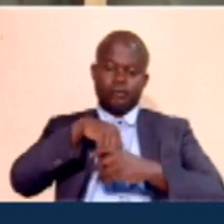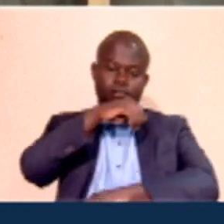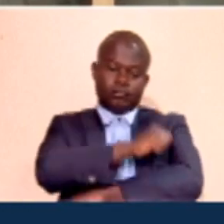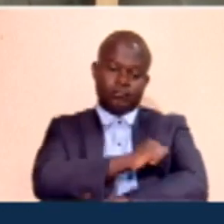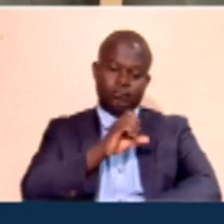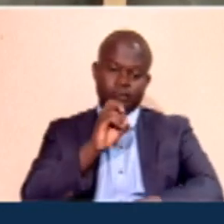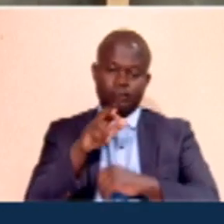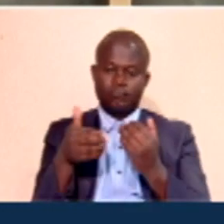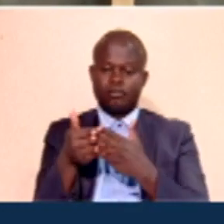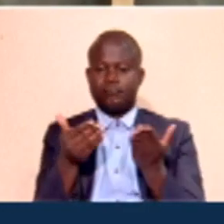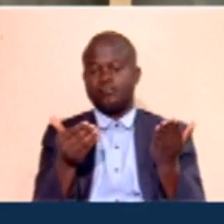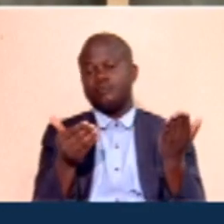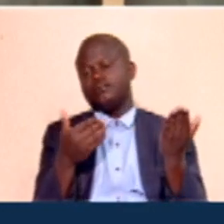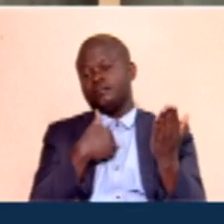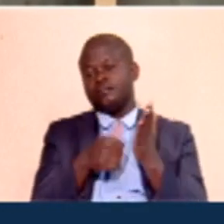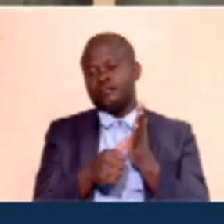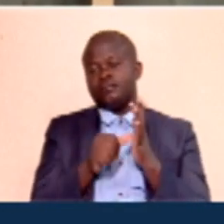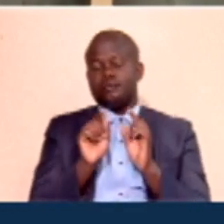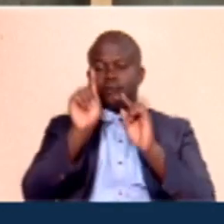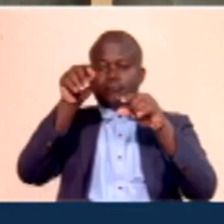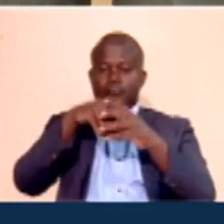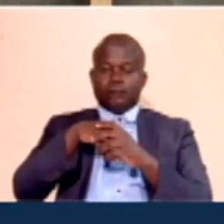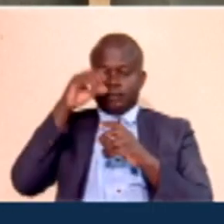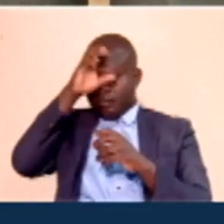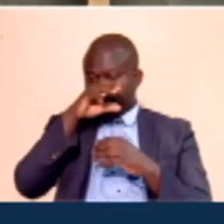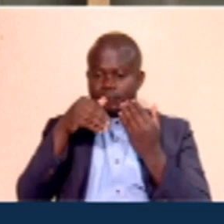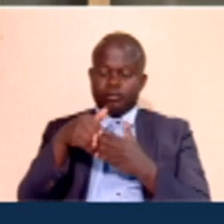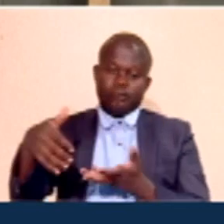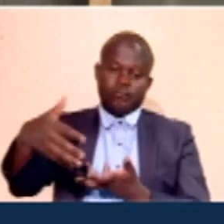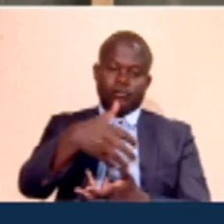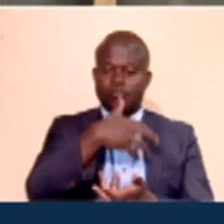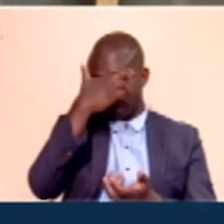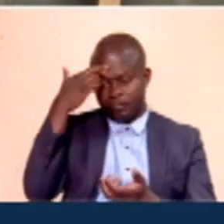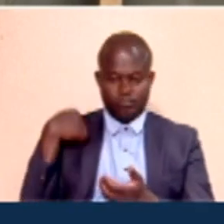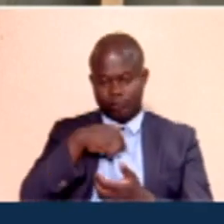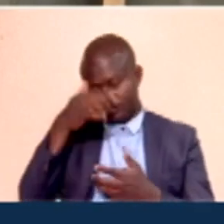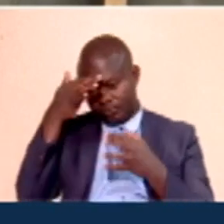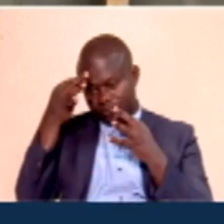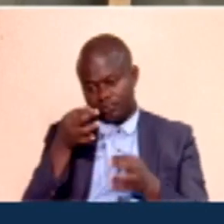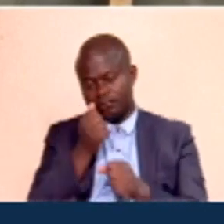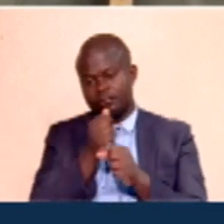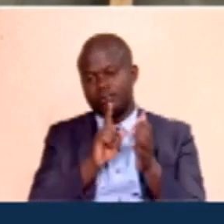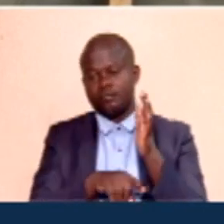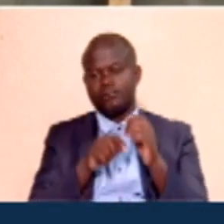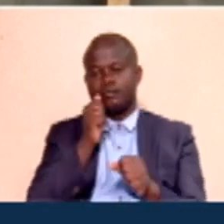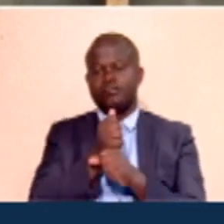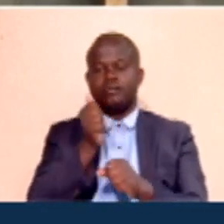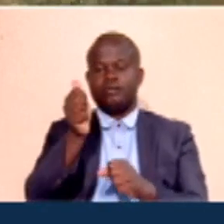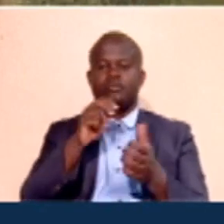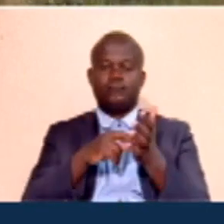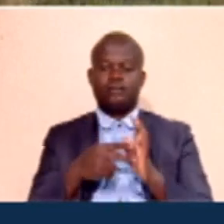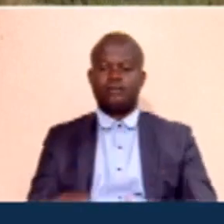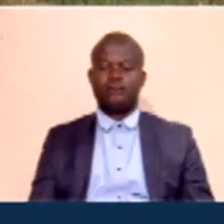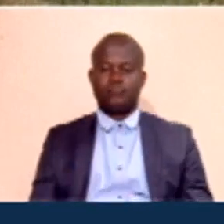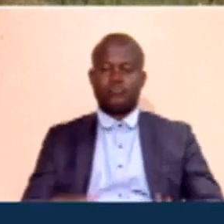se kugira ibibazo bagiye gutashya inkwi, niyo mpamvu twahisemo kugira gute gukora uyu mushinga.